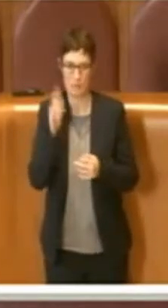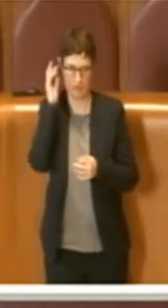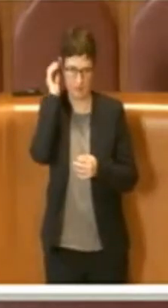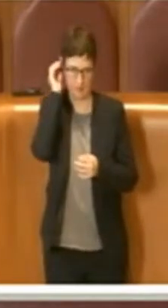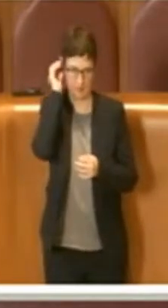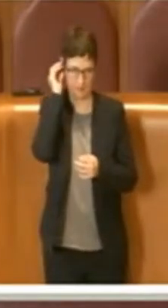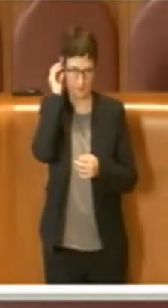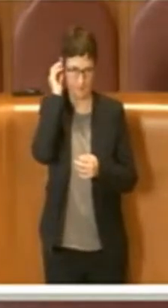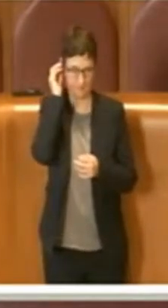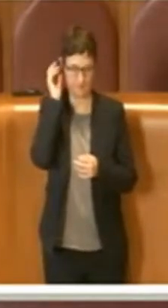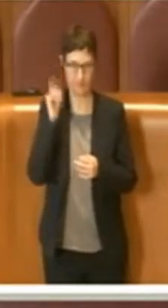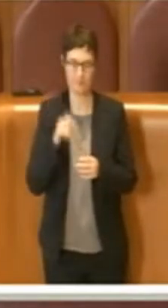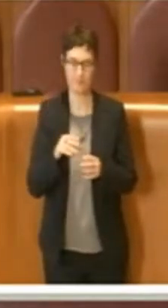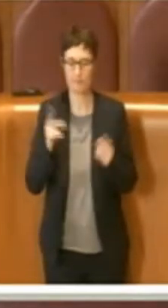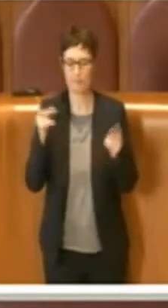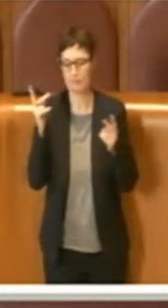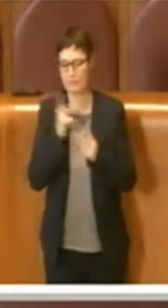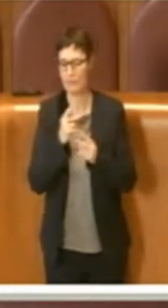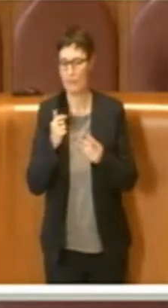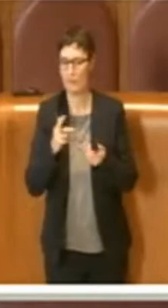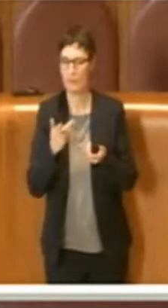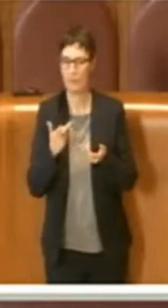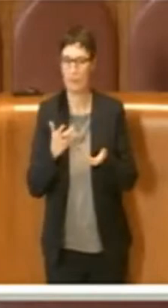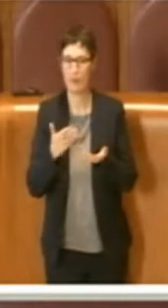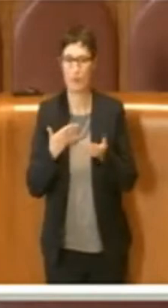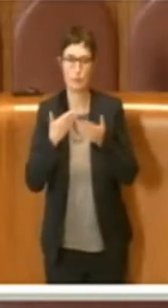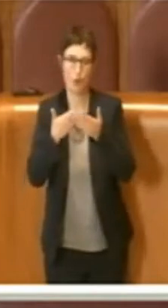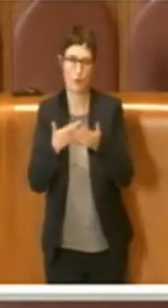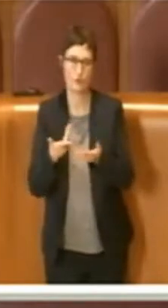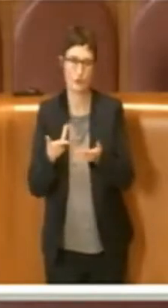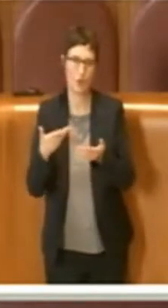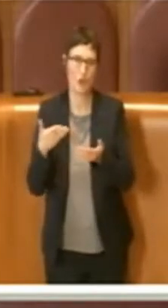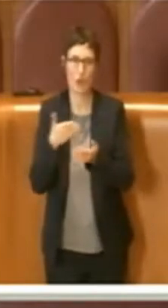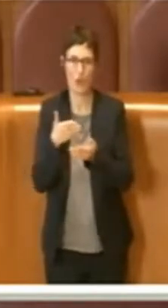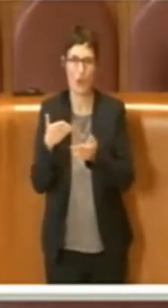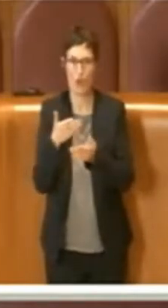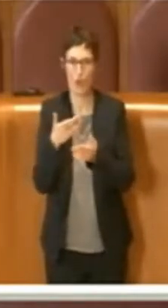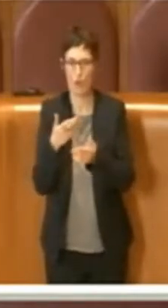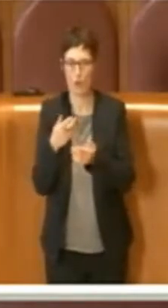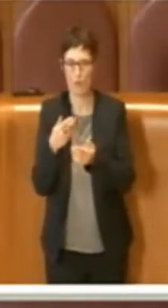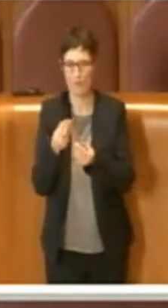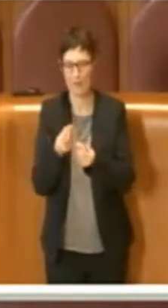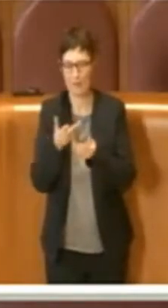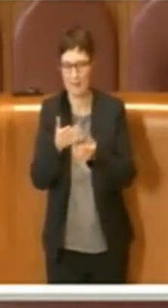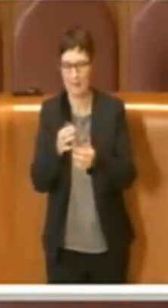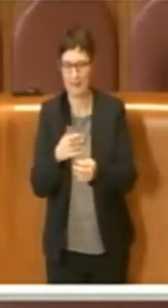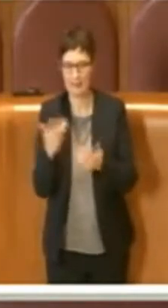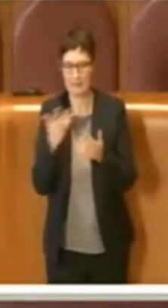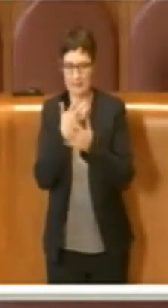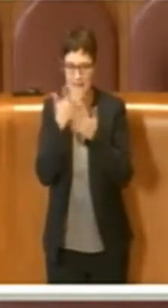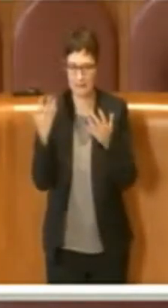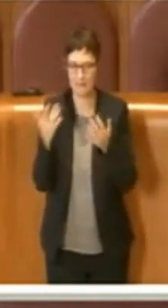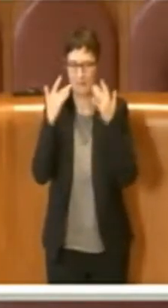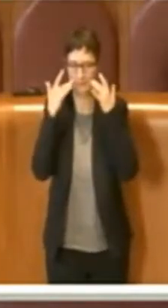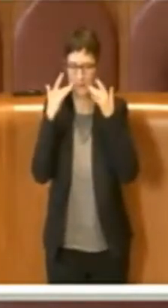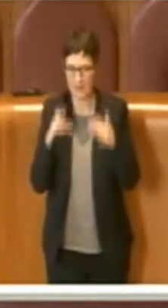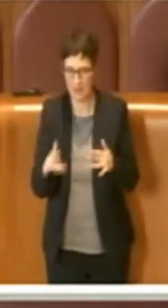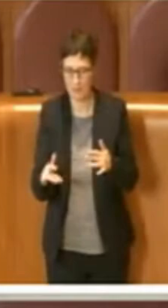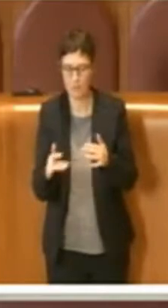una mozione di indirizzo molto molto chiara anche nel contenuto molto semplice che richiede di fatto di